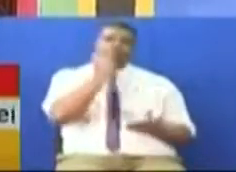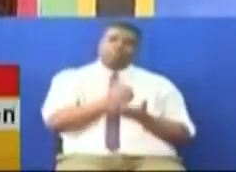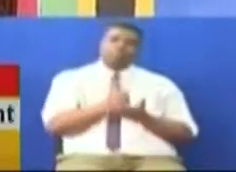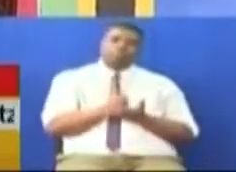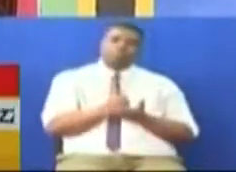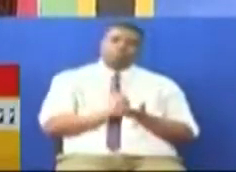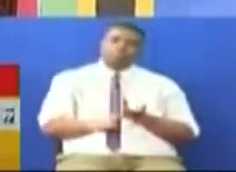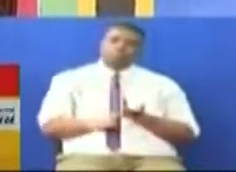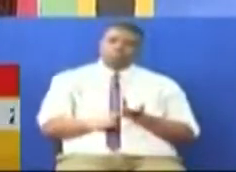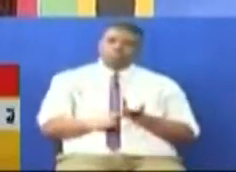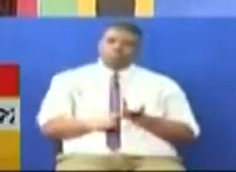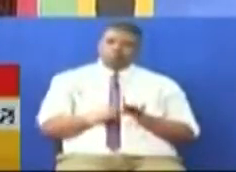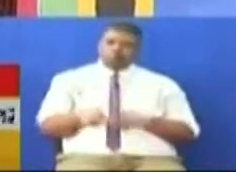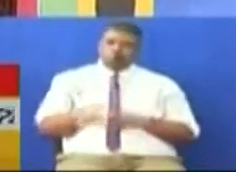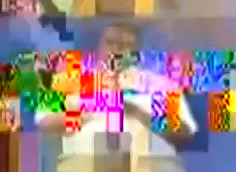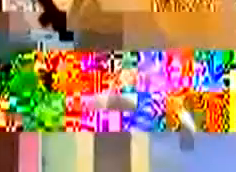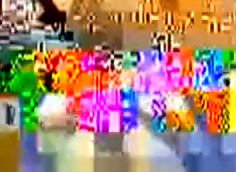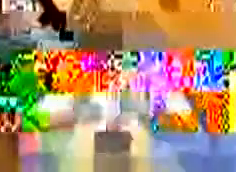kwa moja